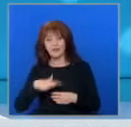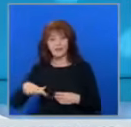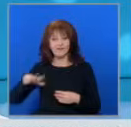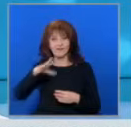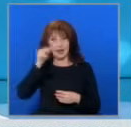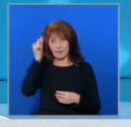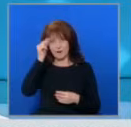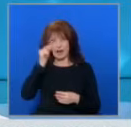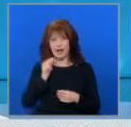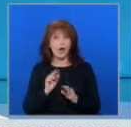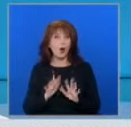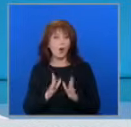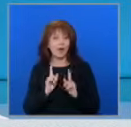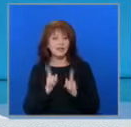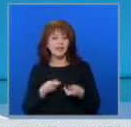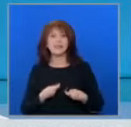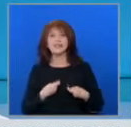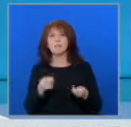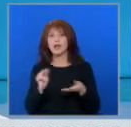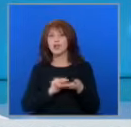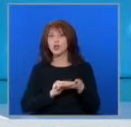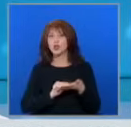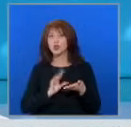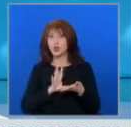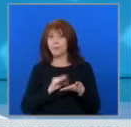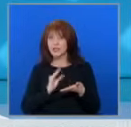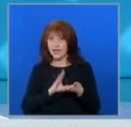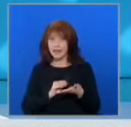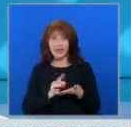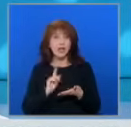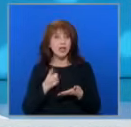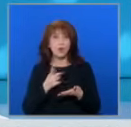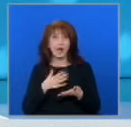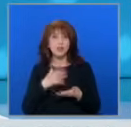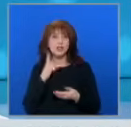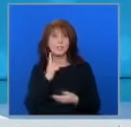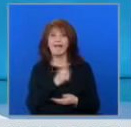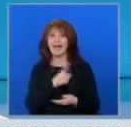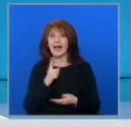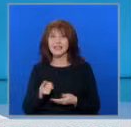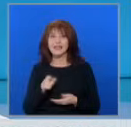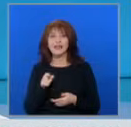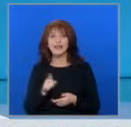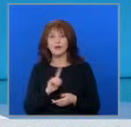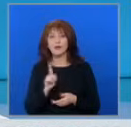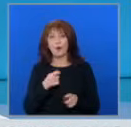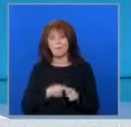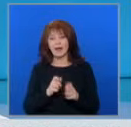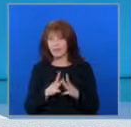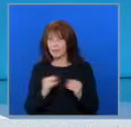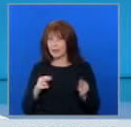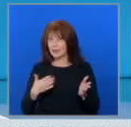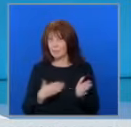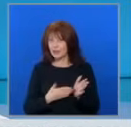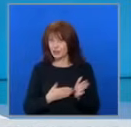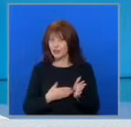Кога точно трябва да бъдат изпращани съобщения и кога ще бъдат налагани наказания на тези, които го правят без причина,